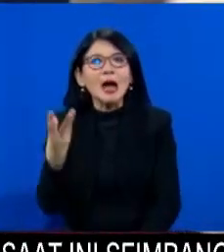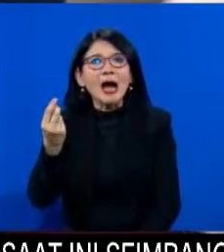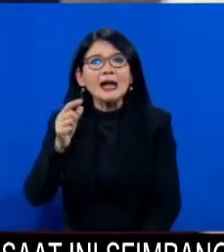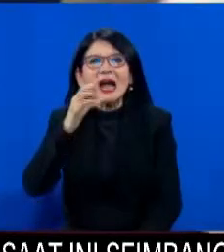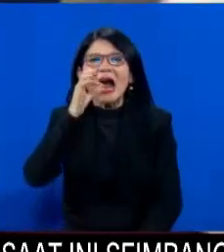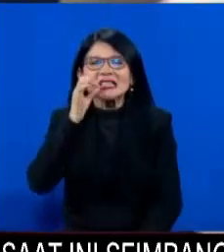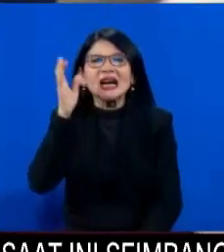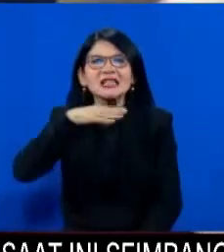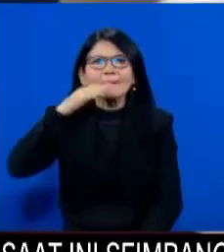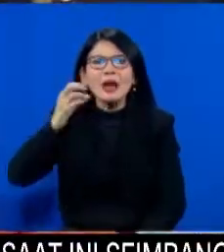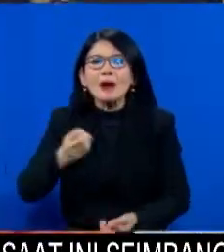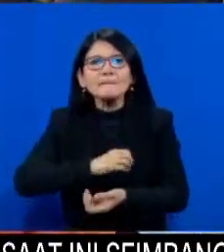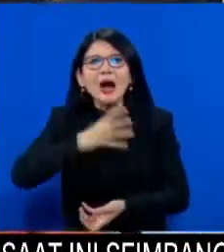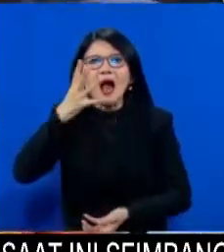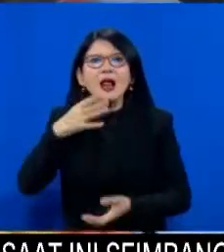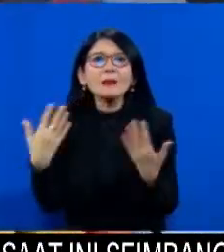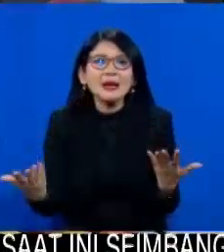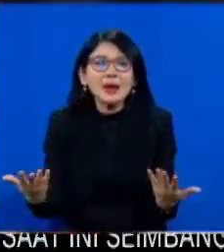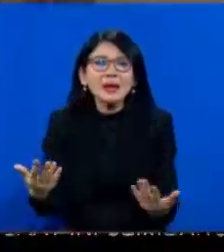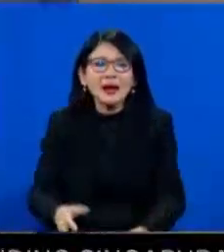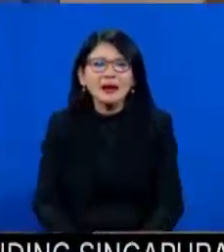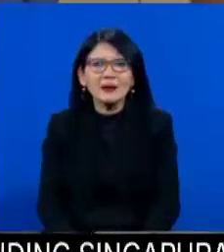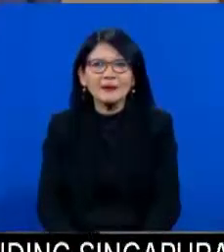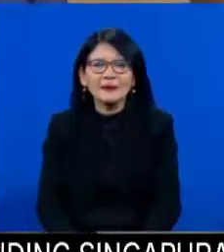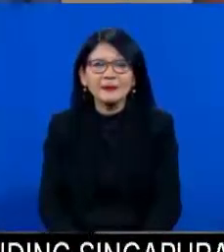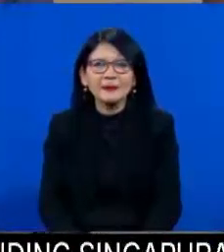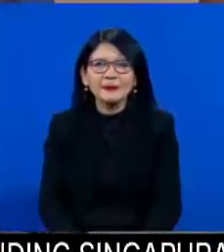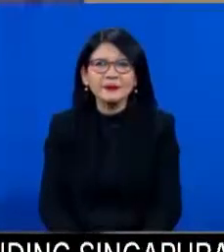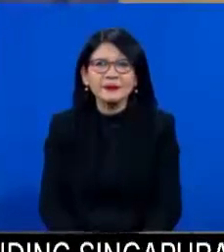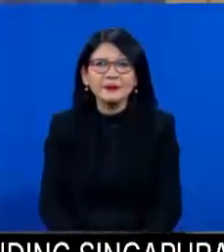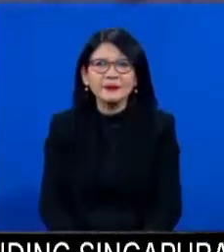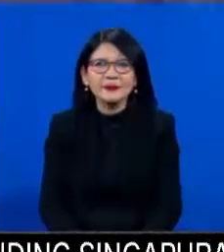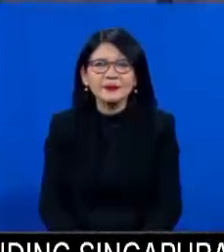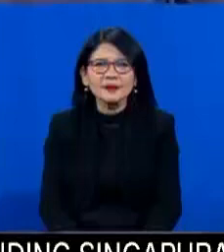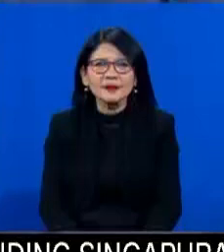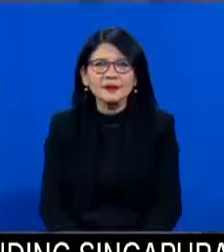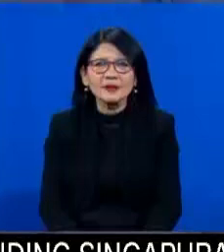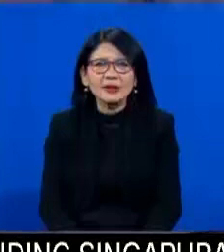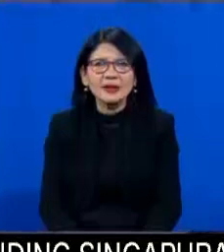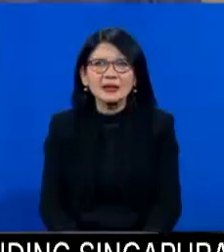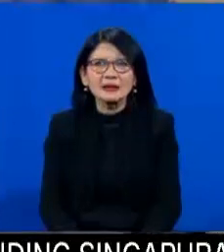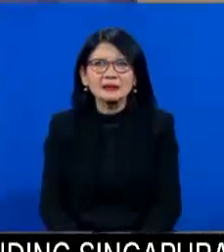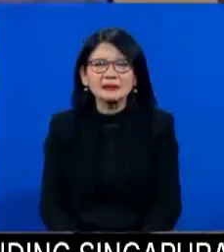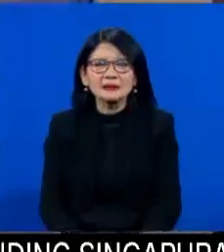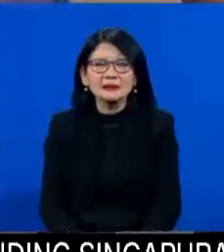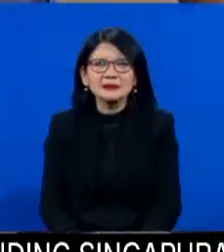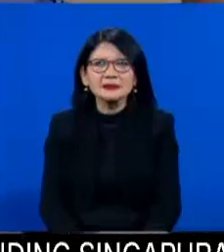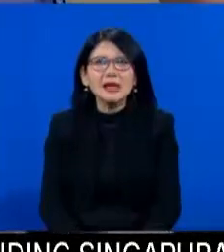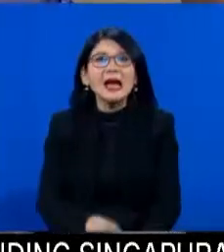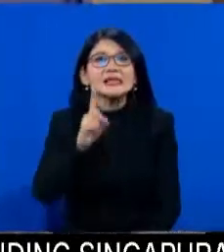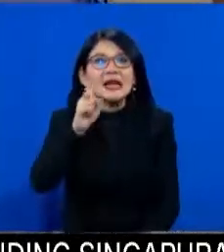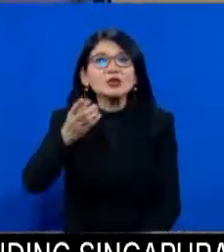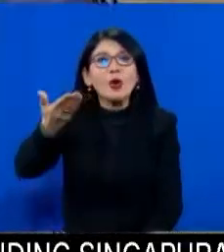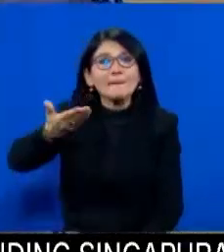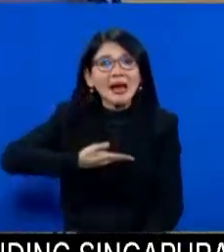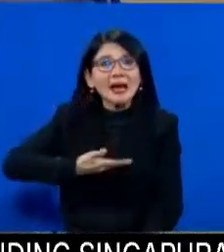melangit, bagaimana ya? Wah, nih. Bu, ini ya? Jadi per pelanggan